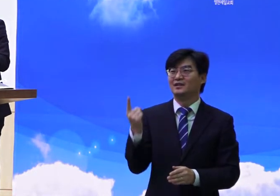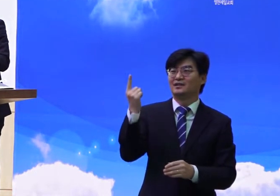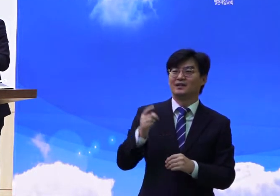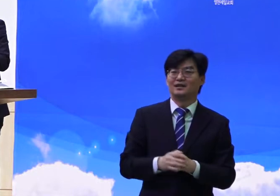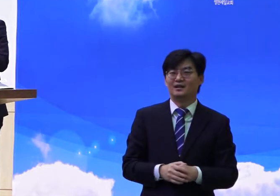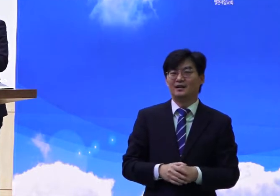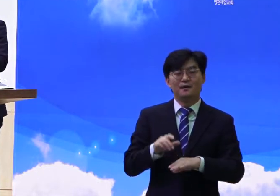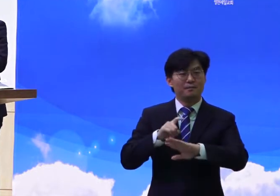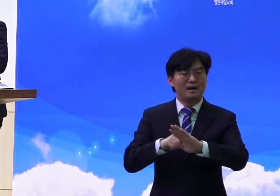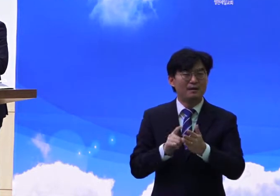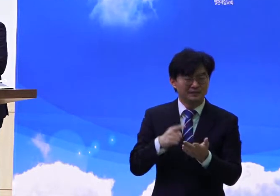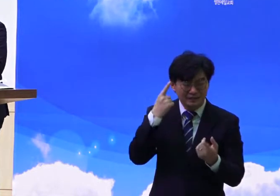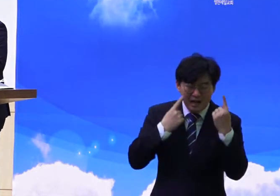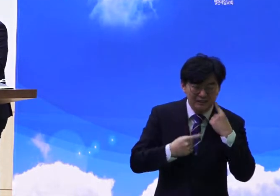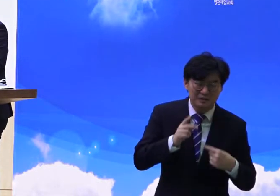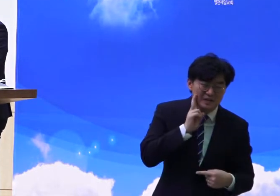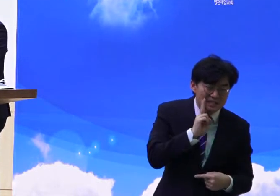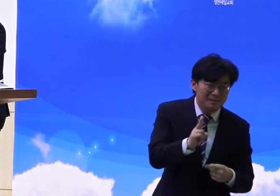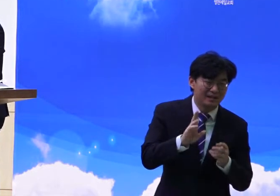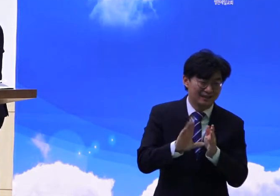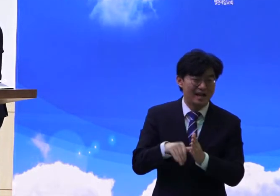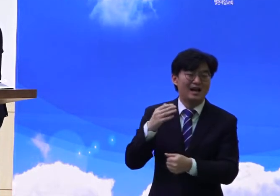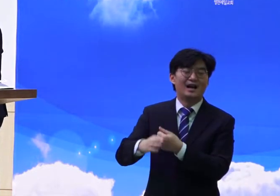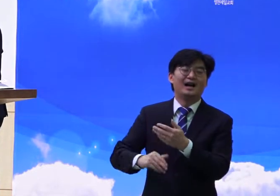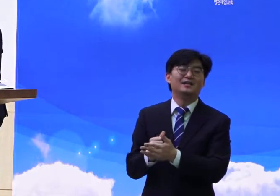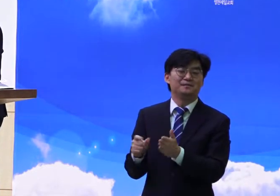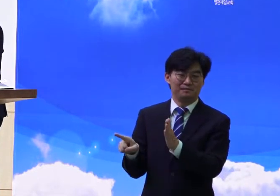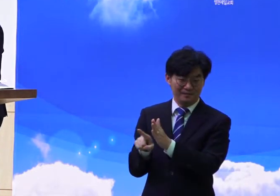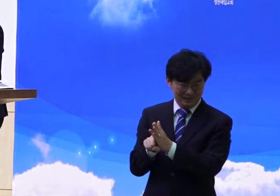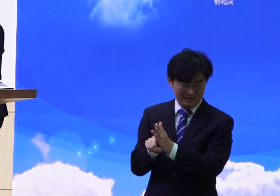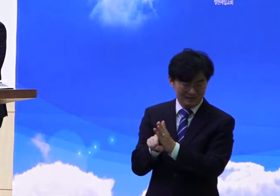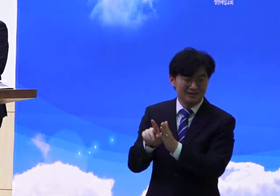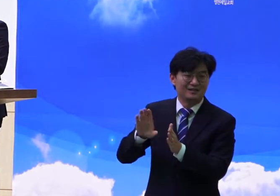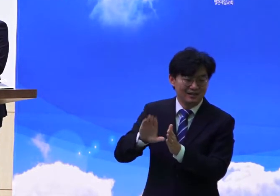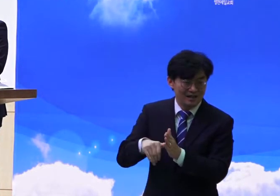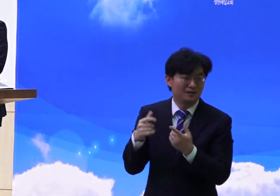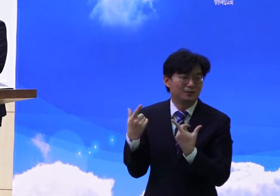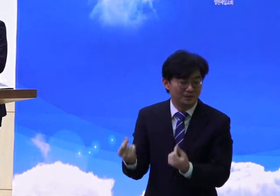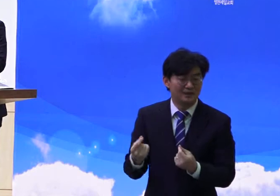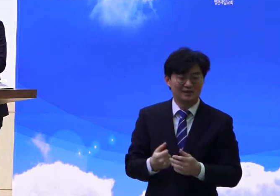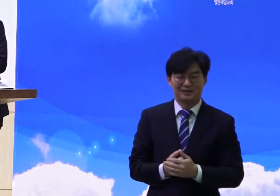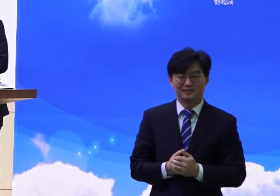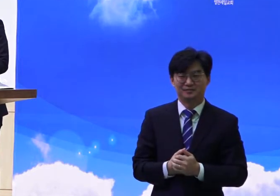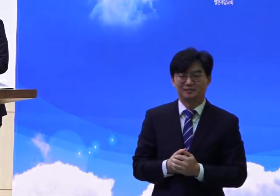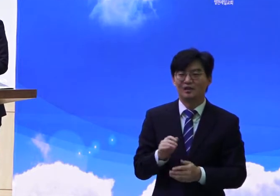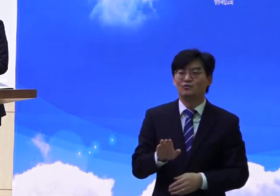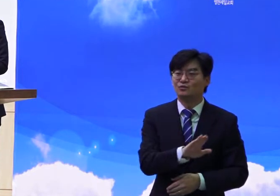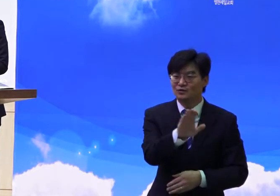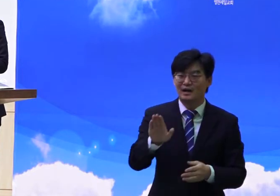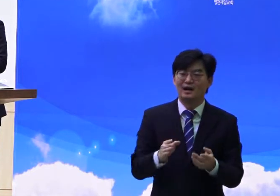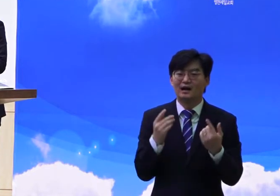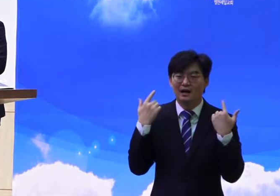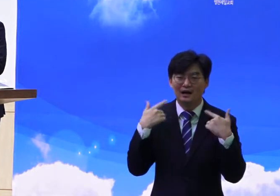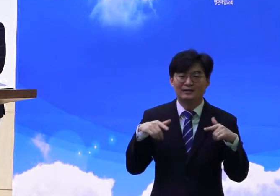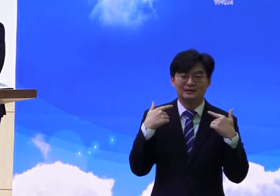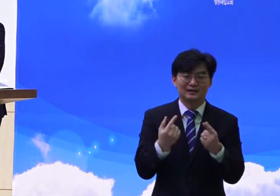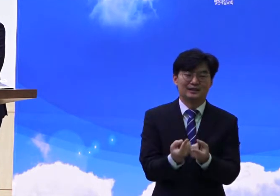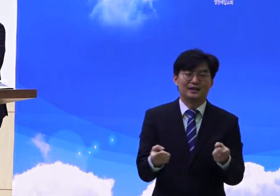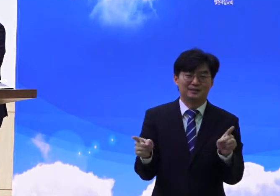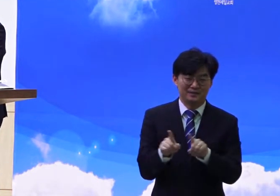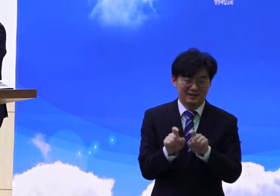일이 계속되며 결국 마음이 상하고 그래서 견디기 힘들어졌을 그때에도 여러분과 함께 계시는